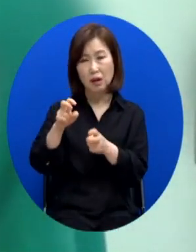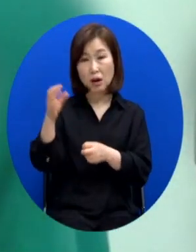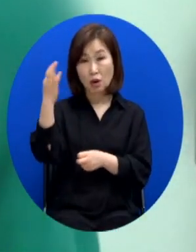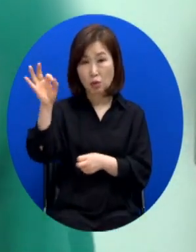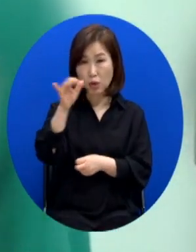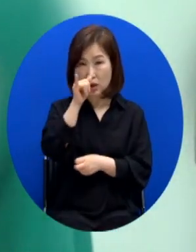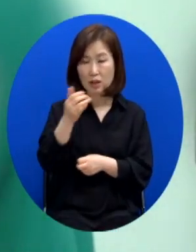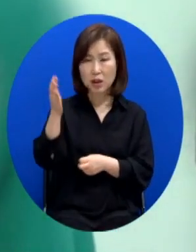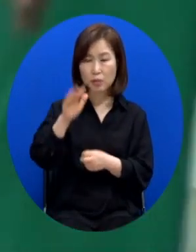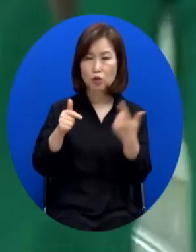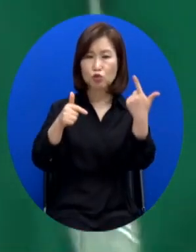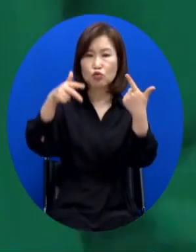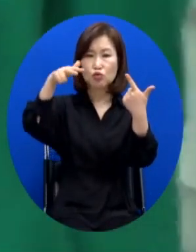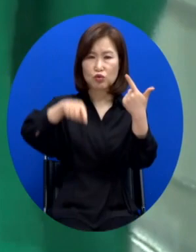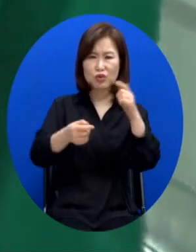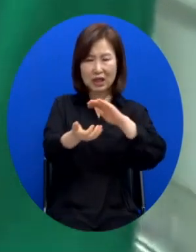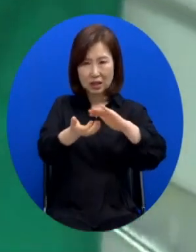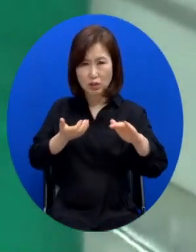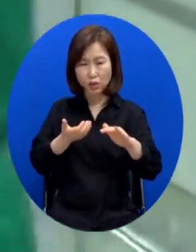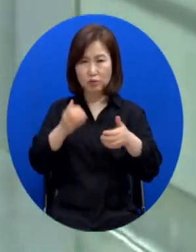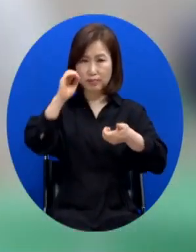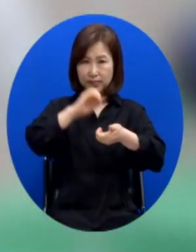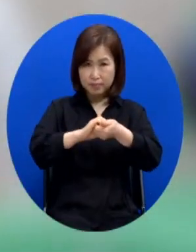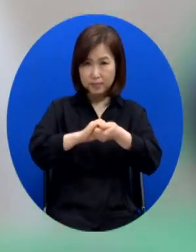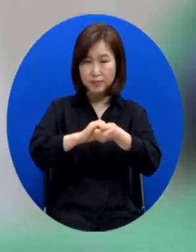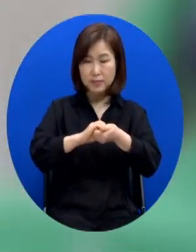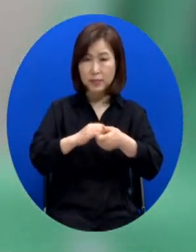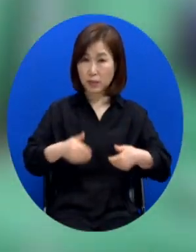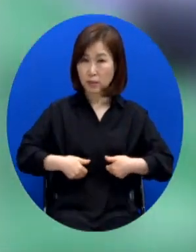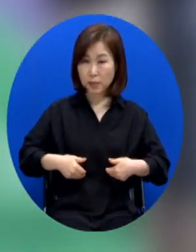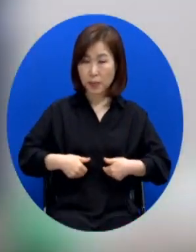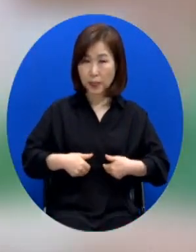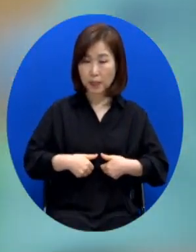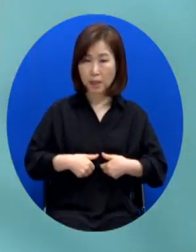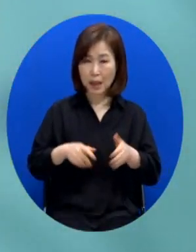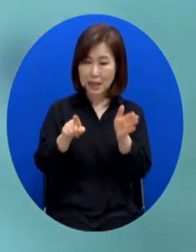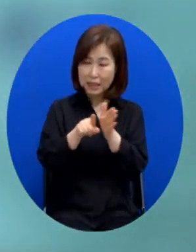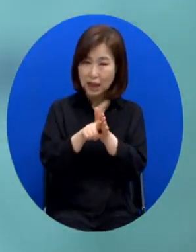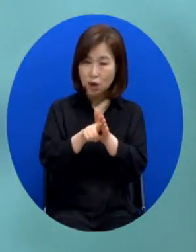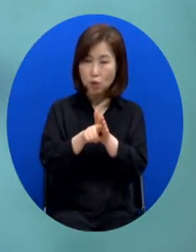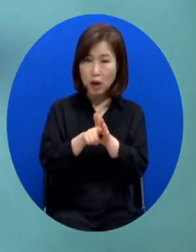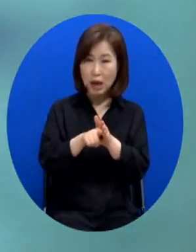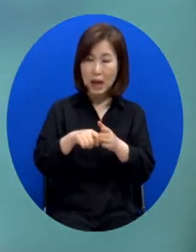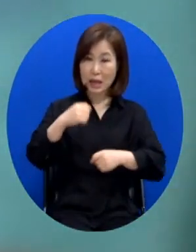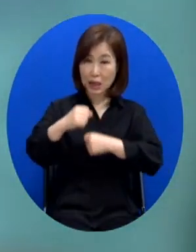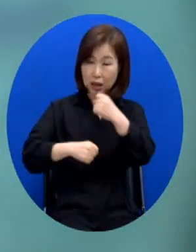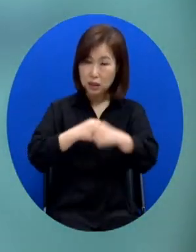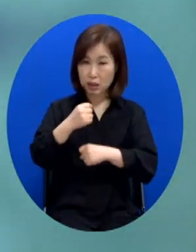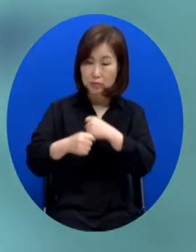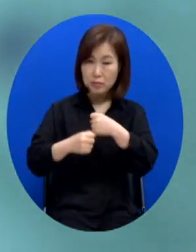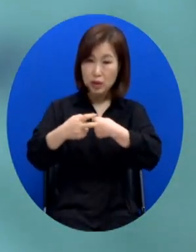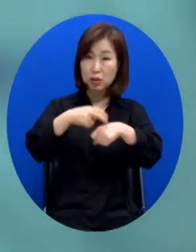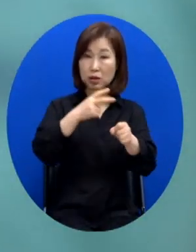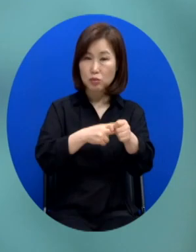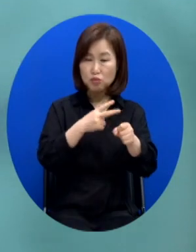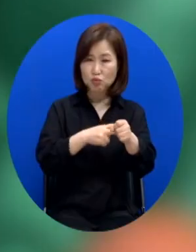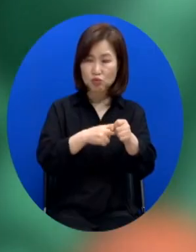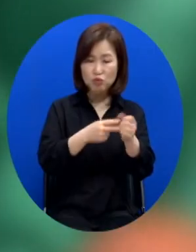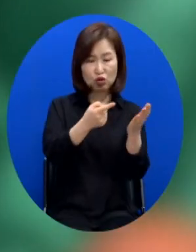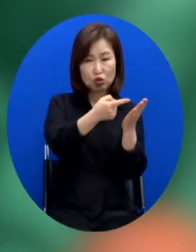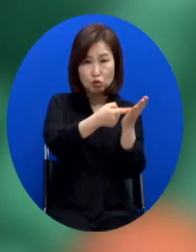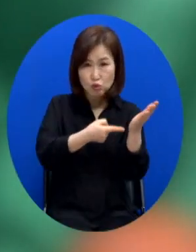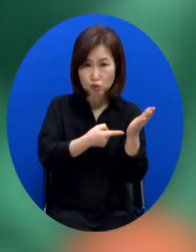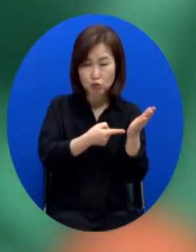한다면 6주 이내로 제한해야 할 것이라면서 신앙과 양심의 자유에 따라 의사가 인공임신